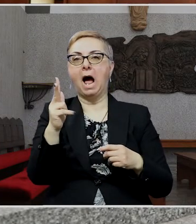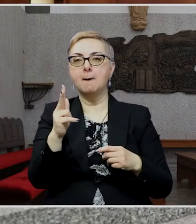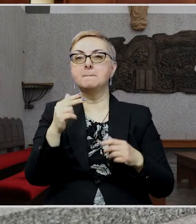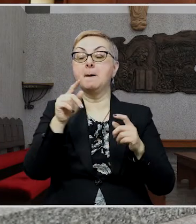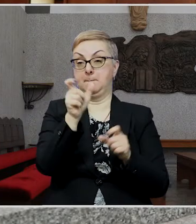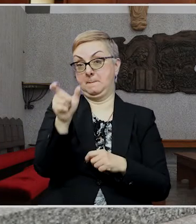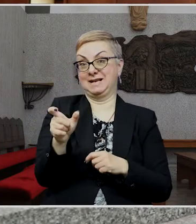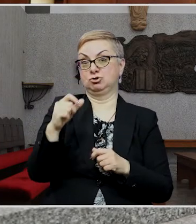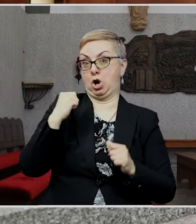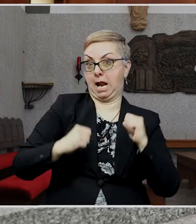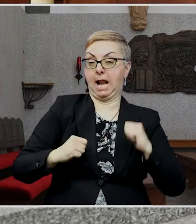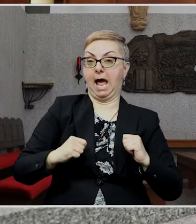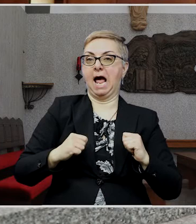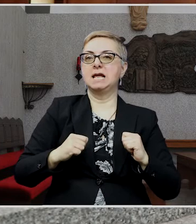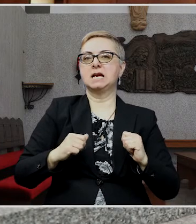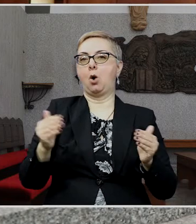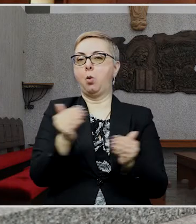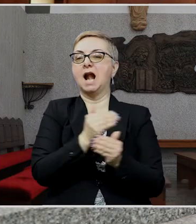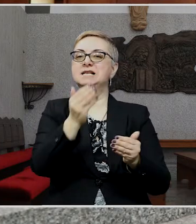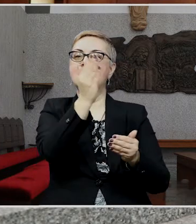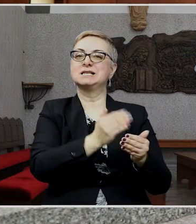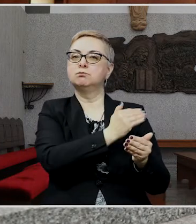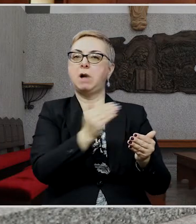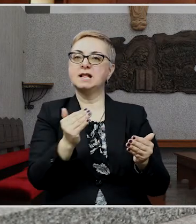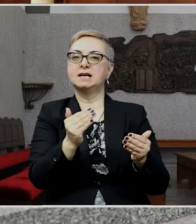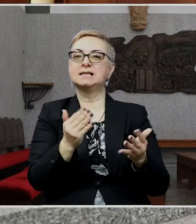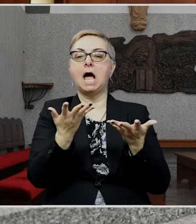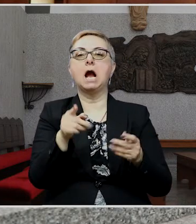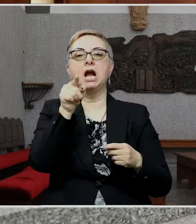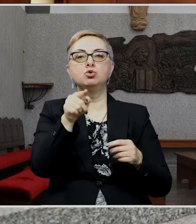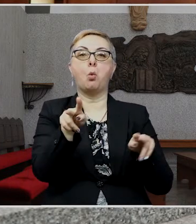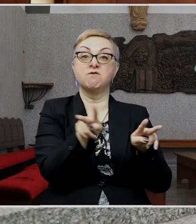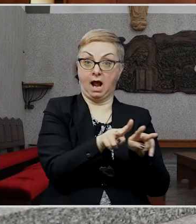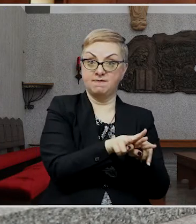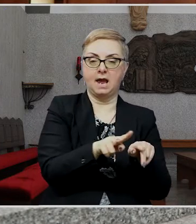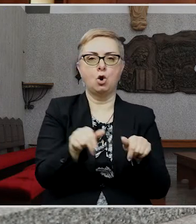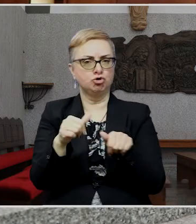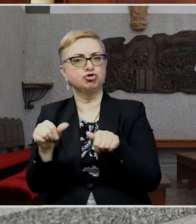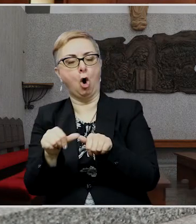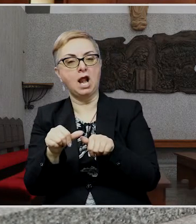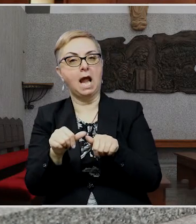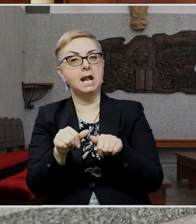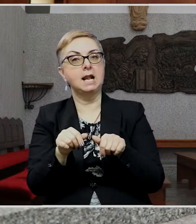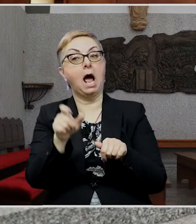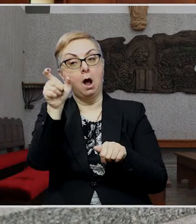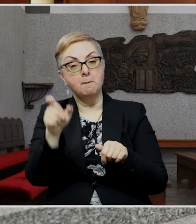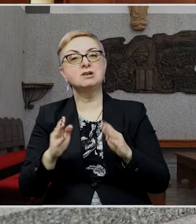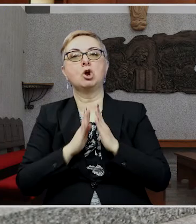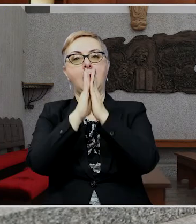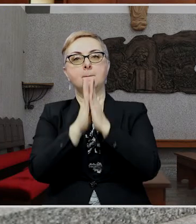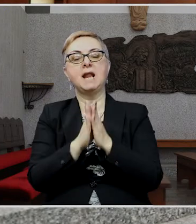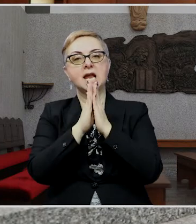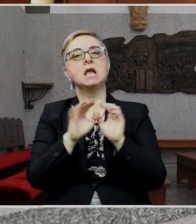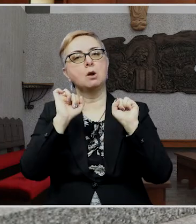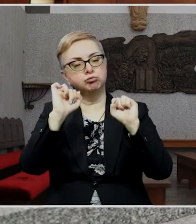qualsiasi battezzato anche tu fratello anche tu sorella puoi essere persona di preghiera